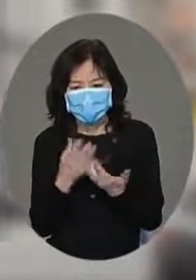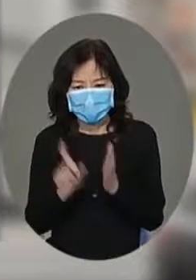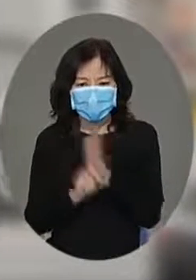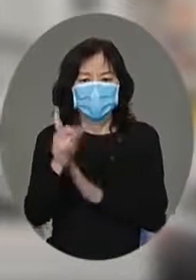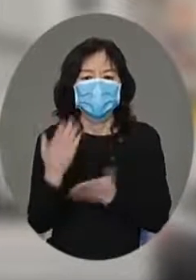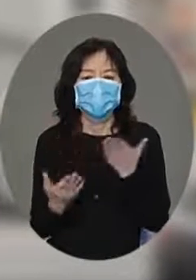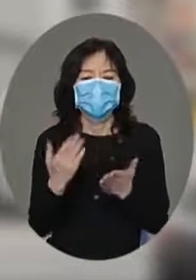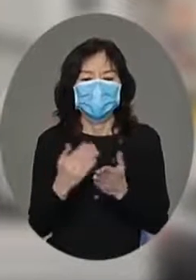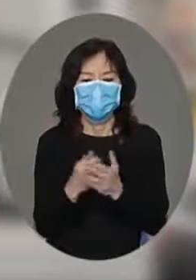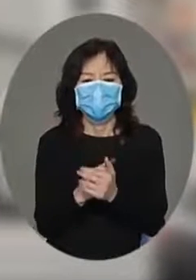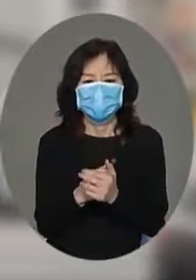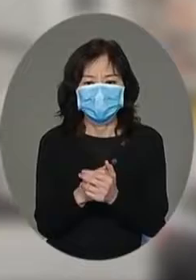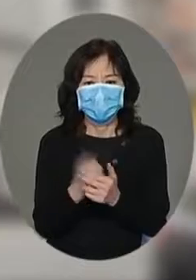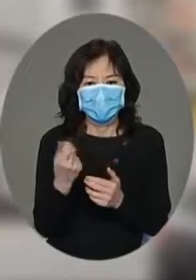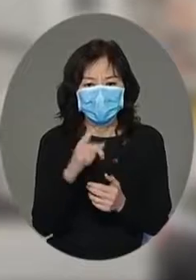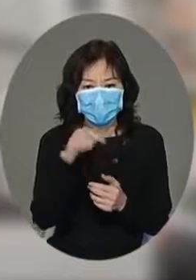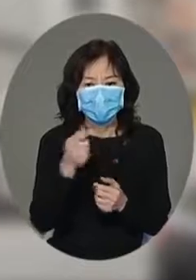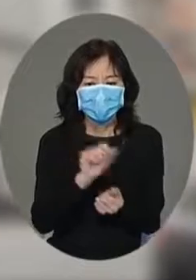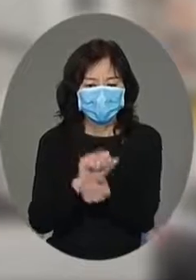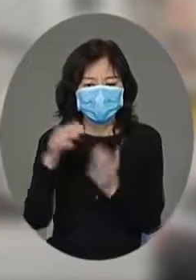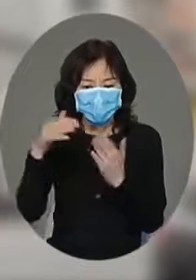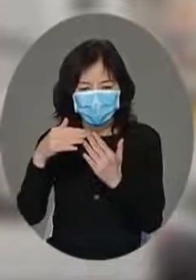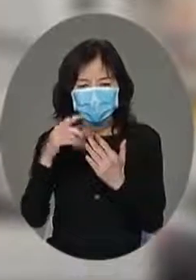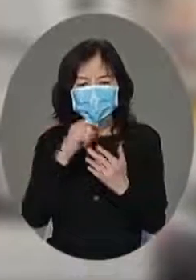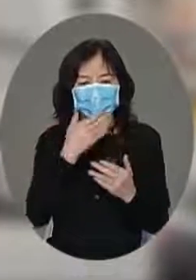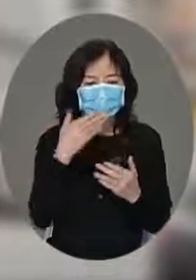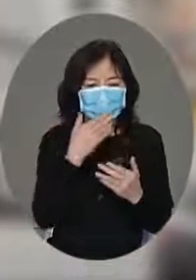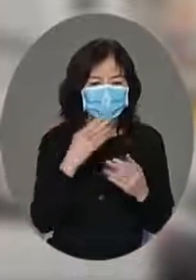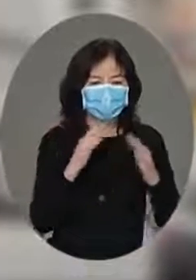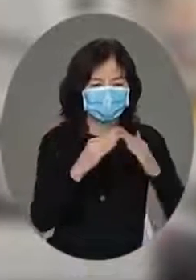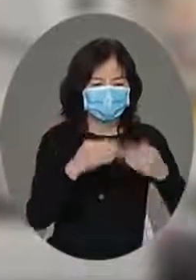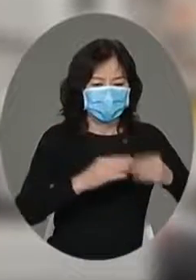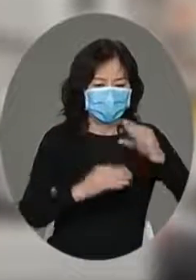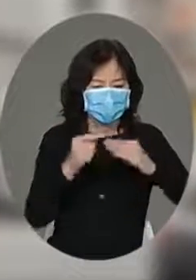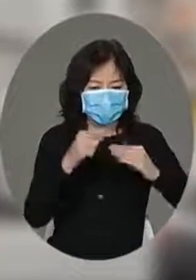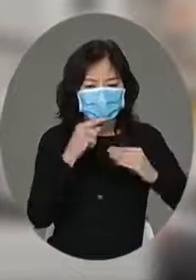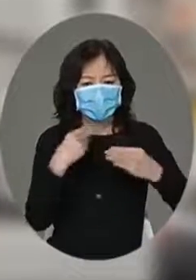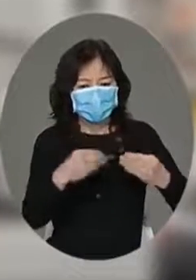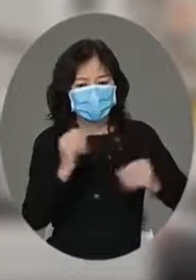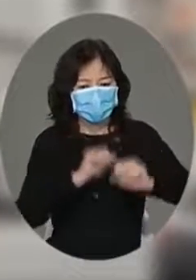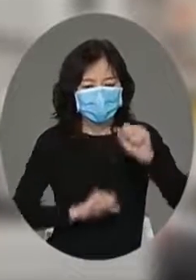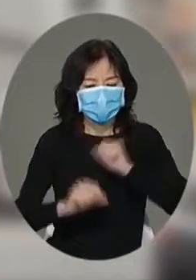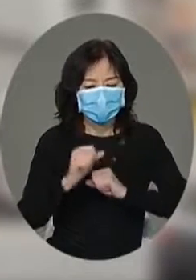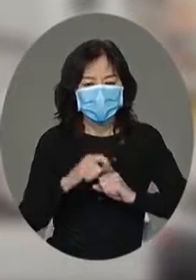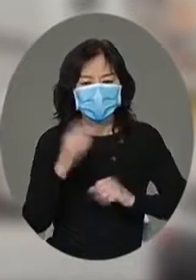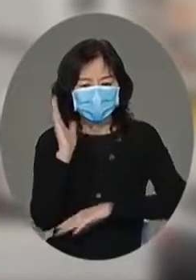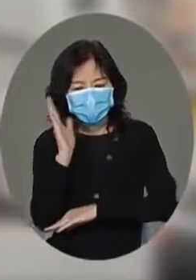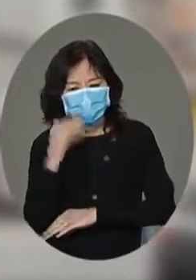勢。另外，懲教署正係構建青少年研習所，又會推行教育活動，透過講座等